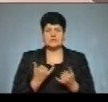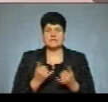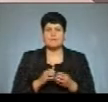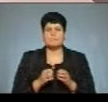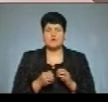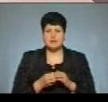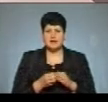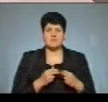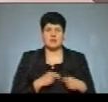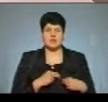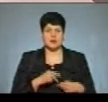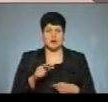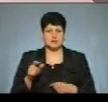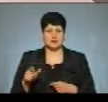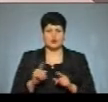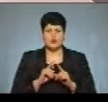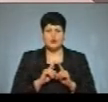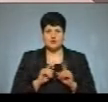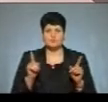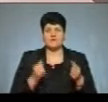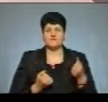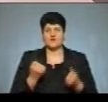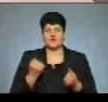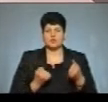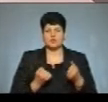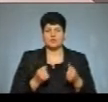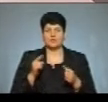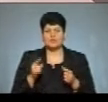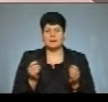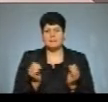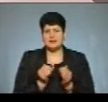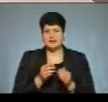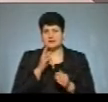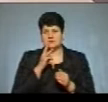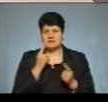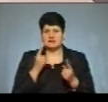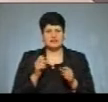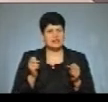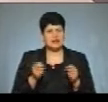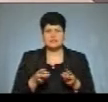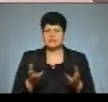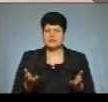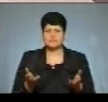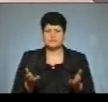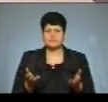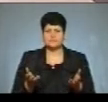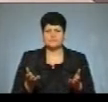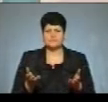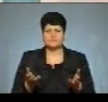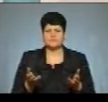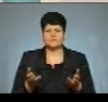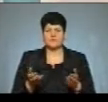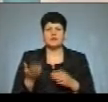проблема кадрова, особливо водії. У них досить низька зарплата, великі ризики. Ну, у них до цього